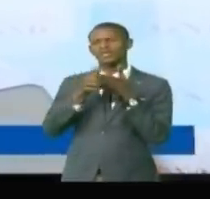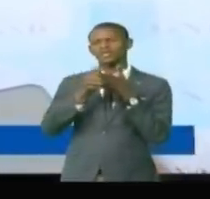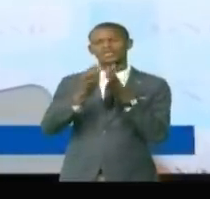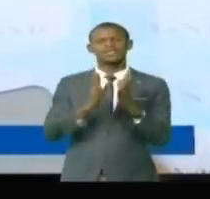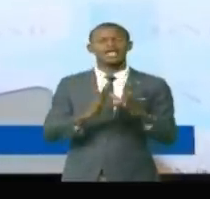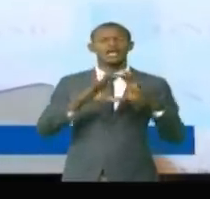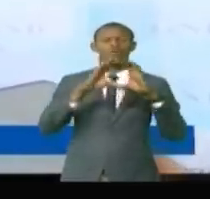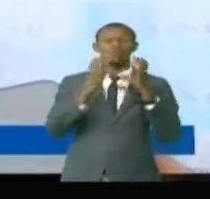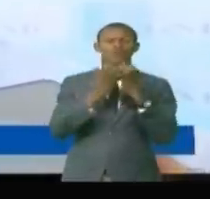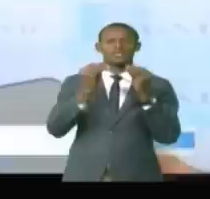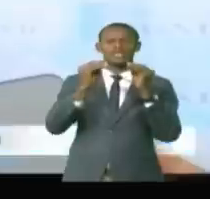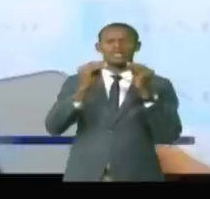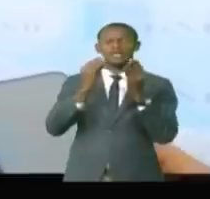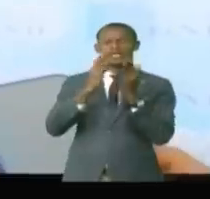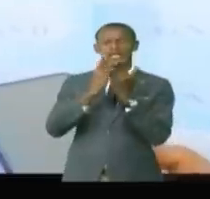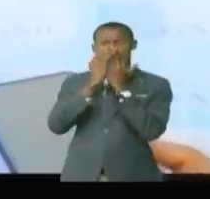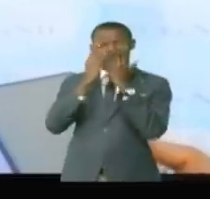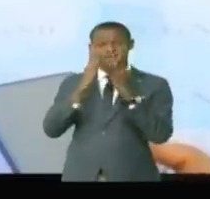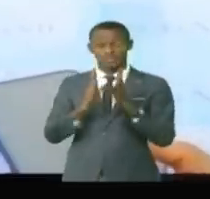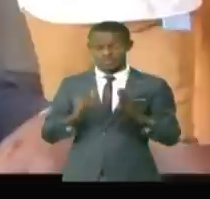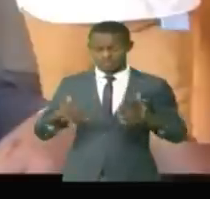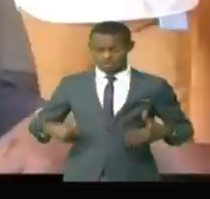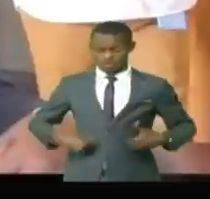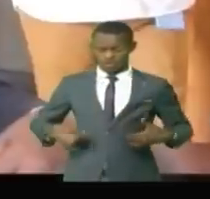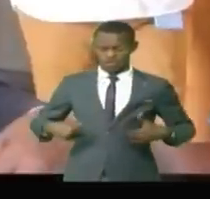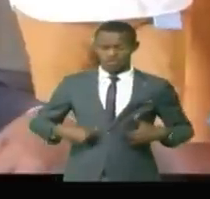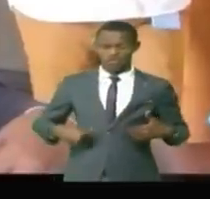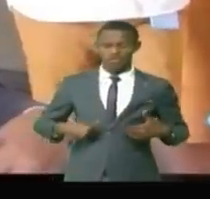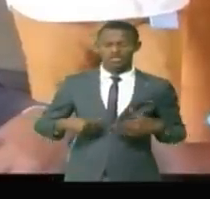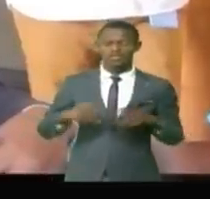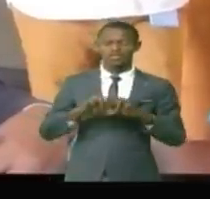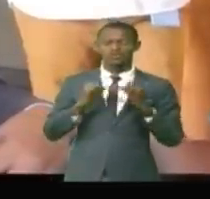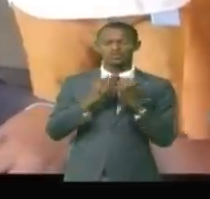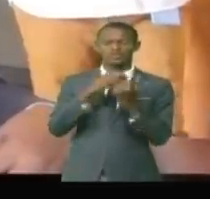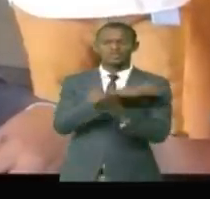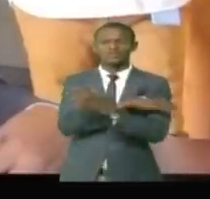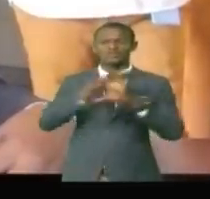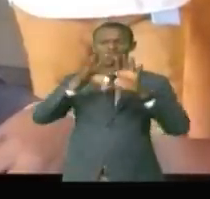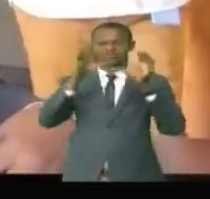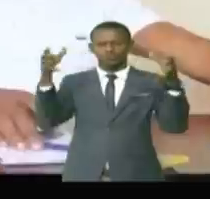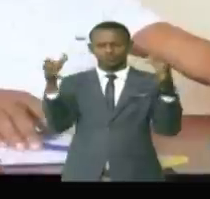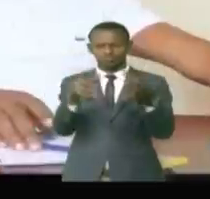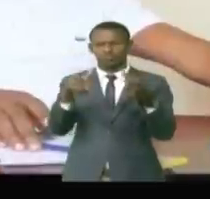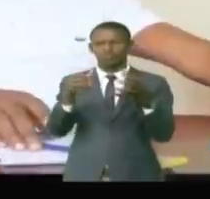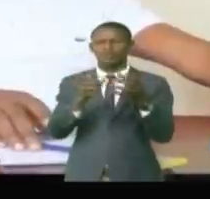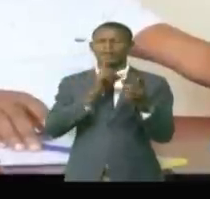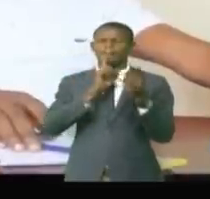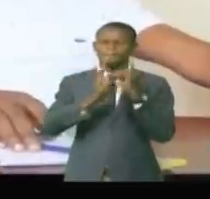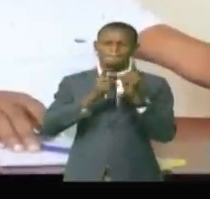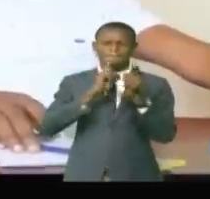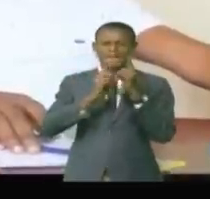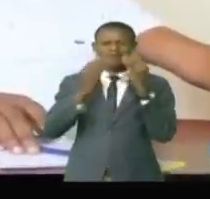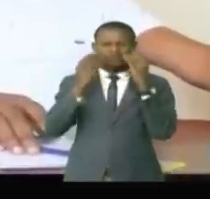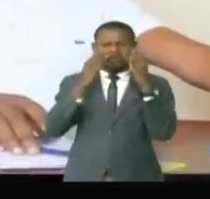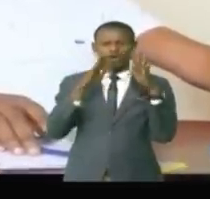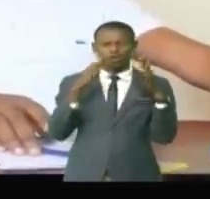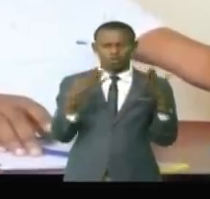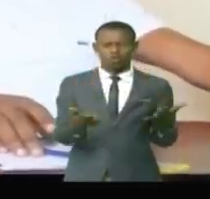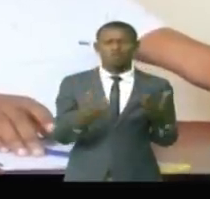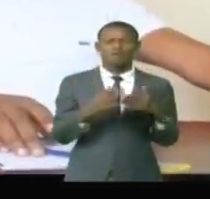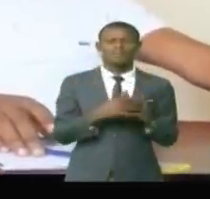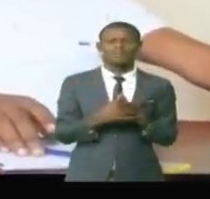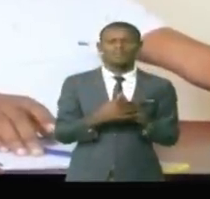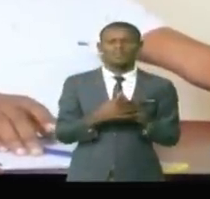toucher cette couche-là de la communauté ou des fois a été négligé. Ce qui peut facilement nous aider aussi à disséminer nos informations à